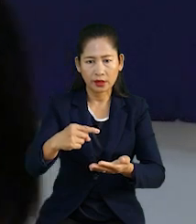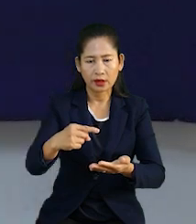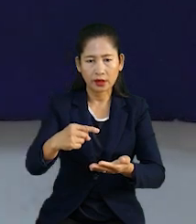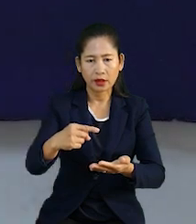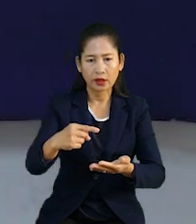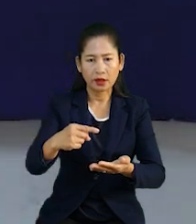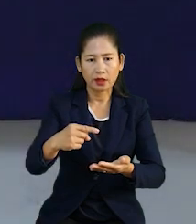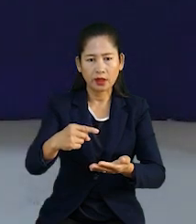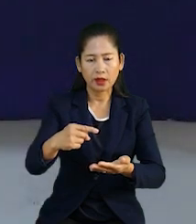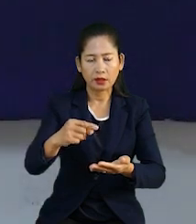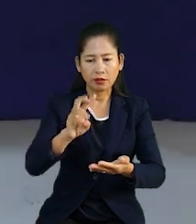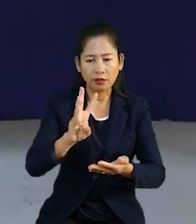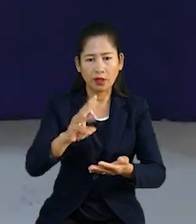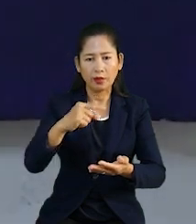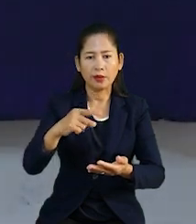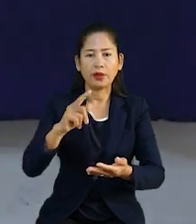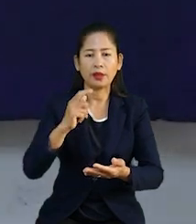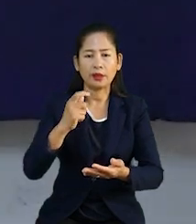bay con riêng.